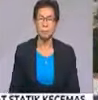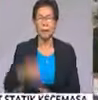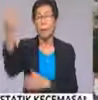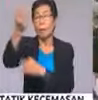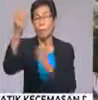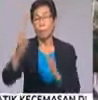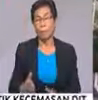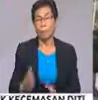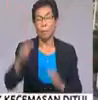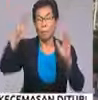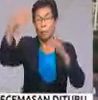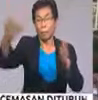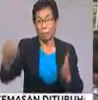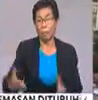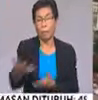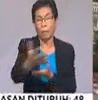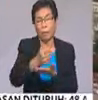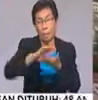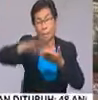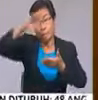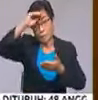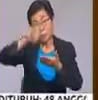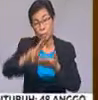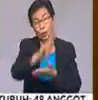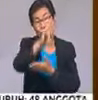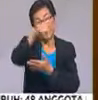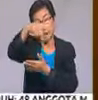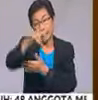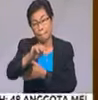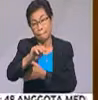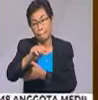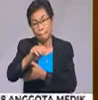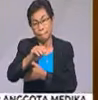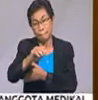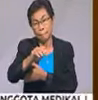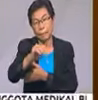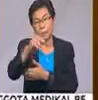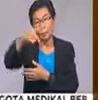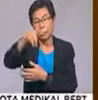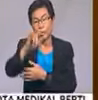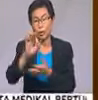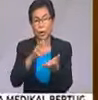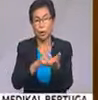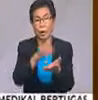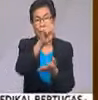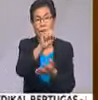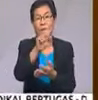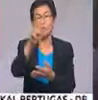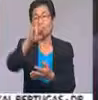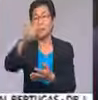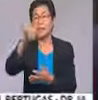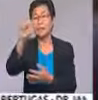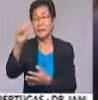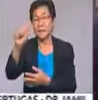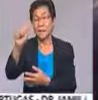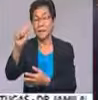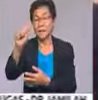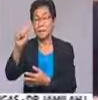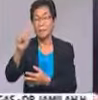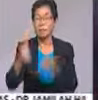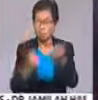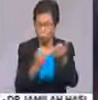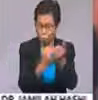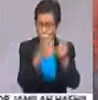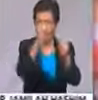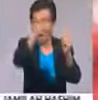Pensyarah Pemerolehan dan Pembelajaran Bahasa Universiti Putra Malaysia UPM, Profesor Dr. S. Vijaya Lachmi menyokong